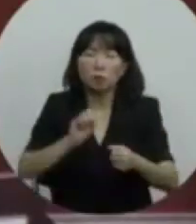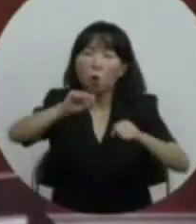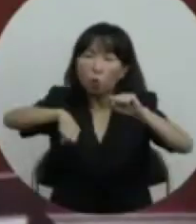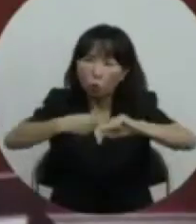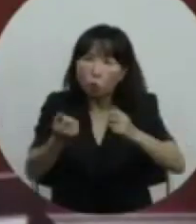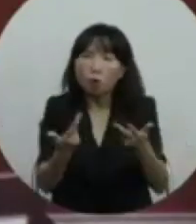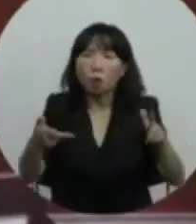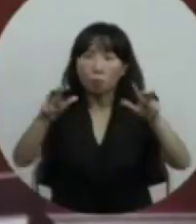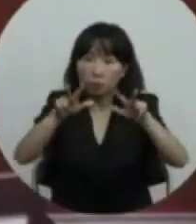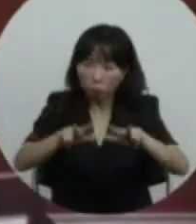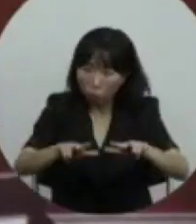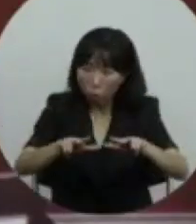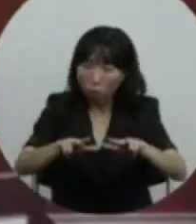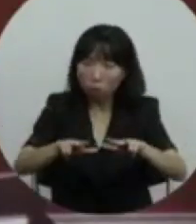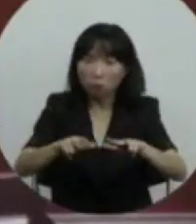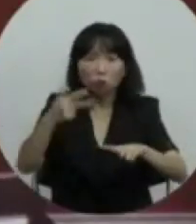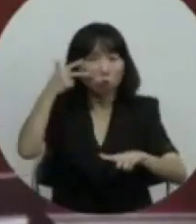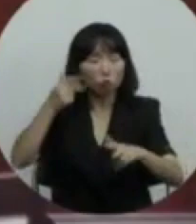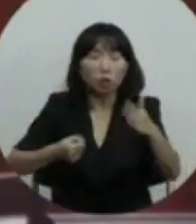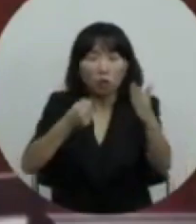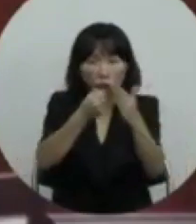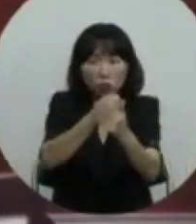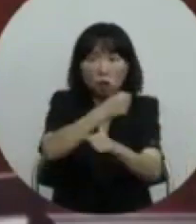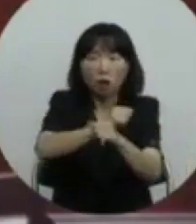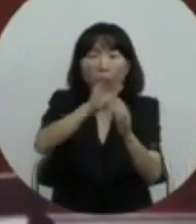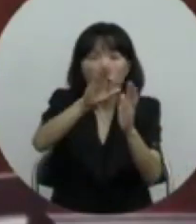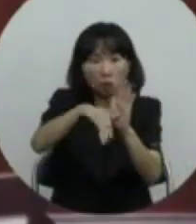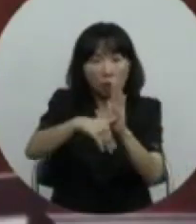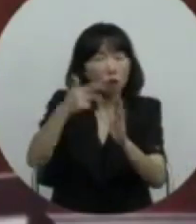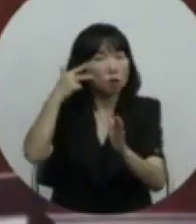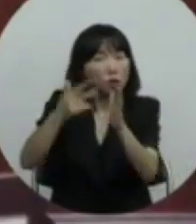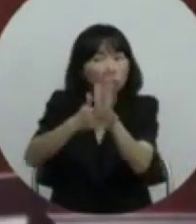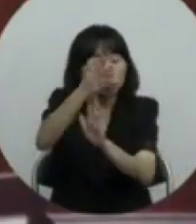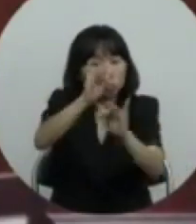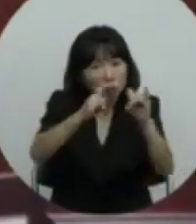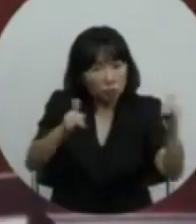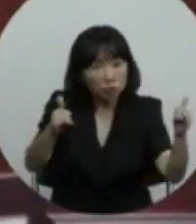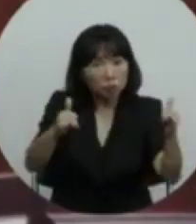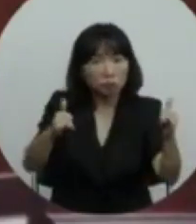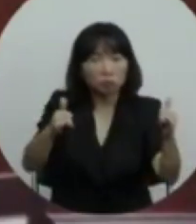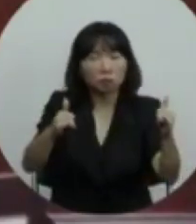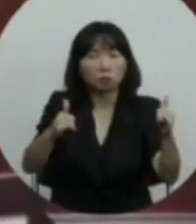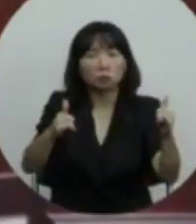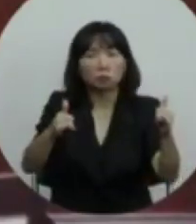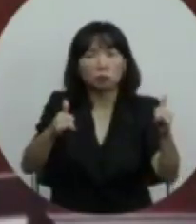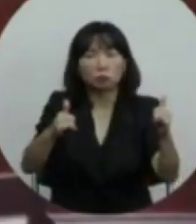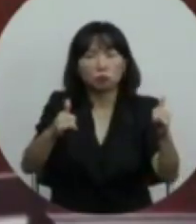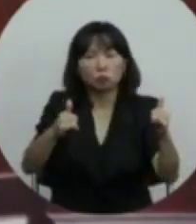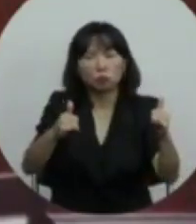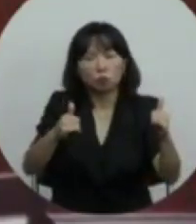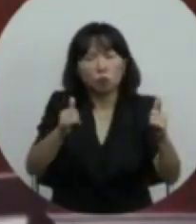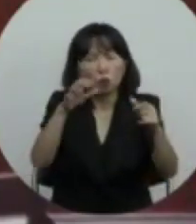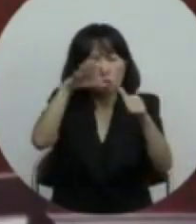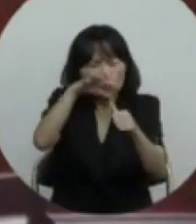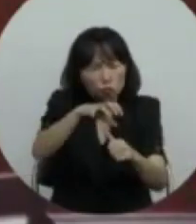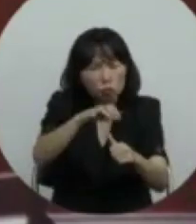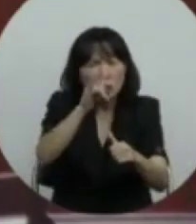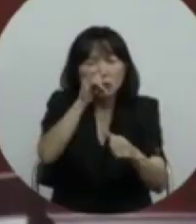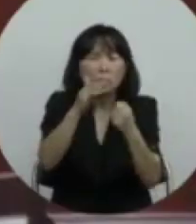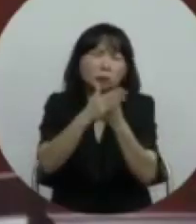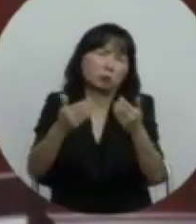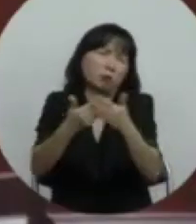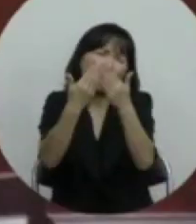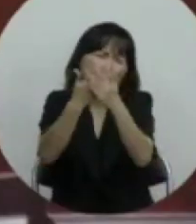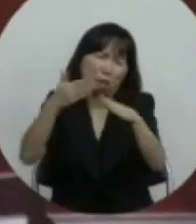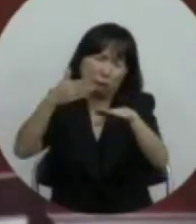반려동물 테마파크가 여주에 결정될 당시 여주 시민들은 중첩 규제로 인해 발전이 지연되는